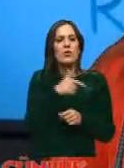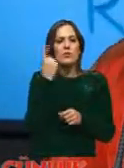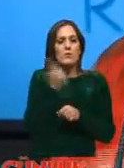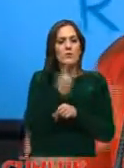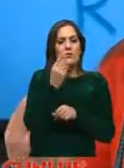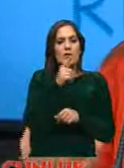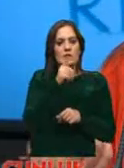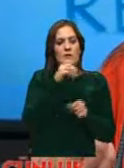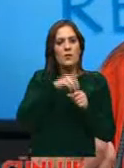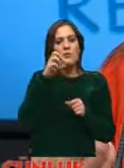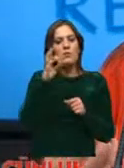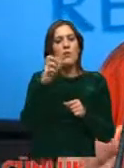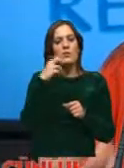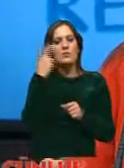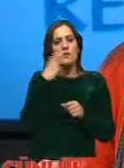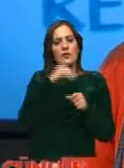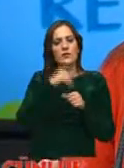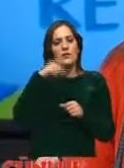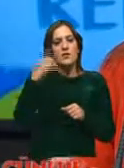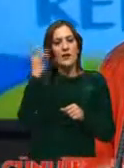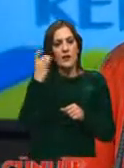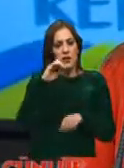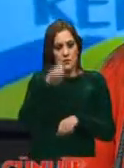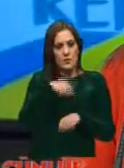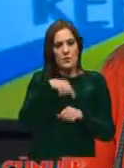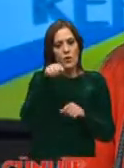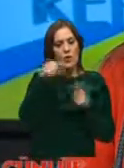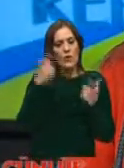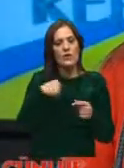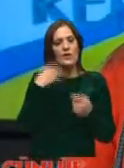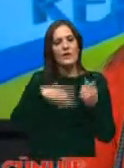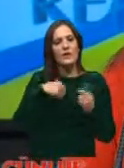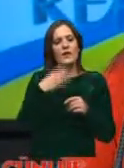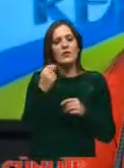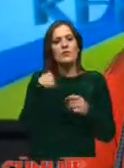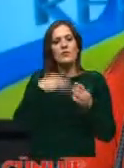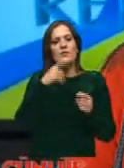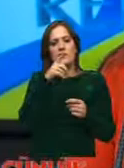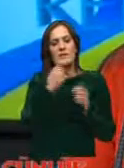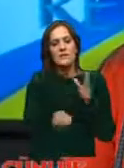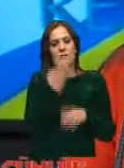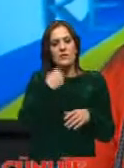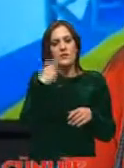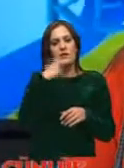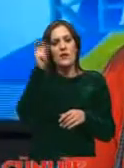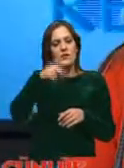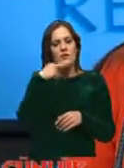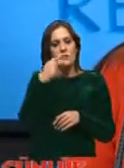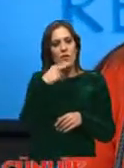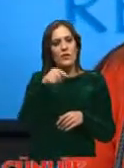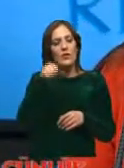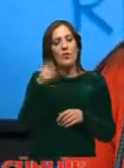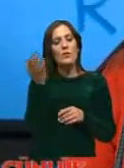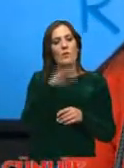Yani çok ses bir pop parçası, pop şarkısı dinlediğimiz zaman orada gitar bir sürü akor çalıyor. İşte şarkıcı söylüyor.